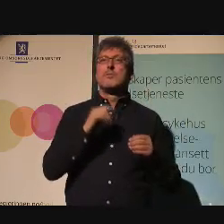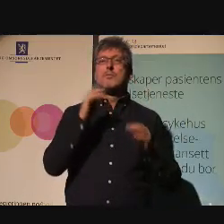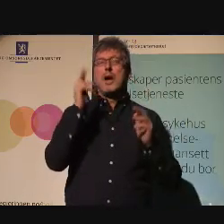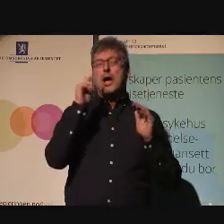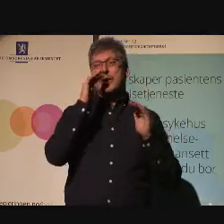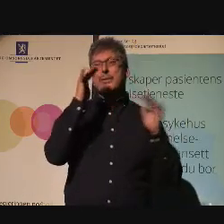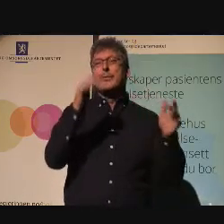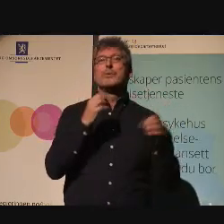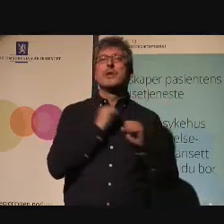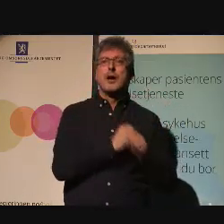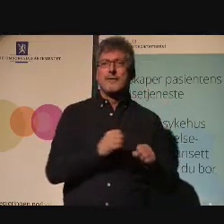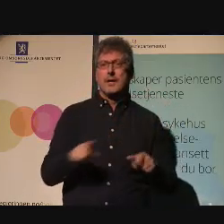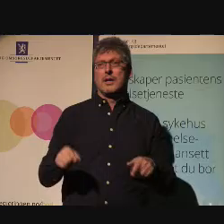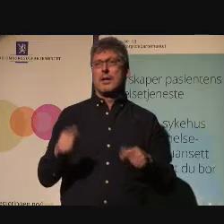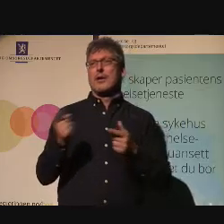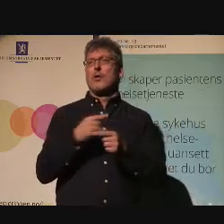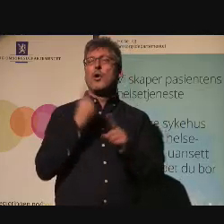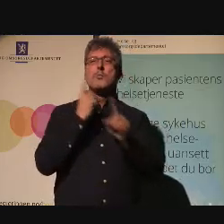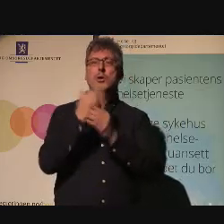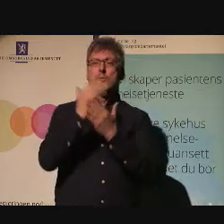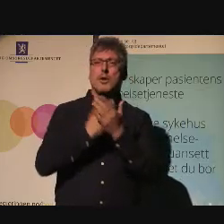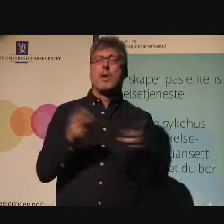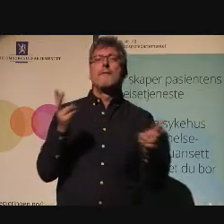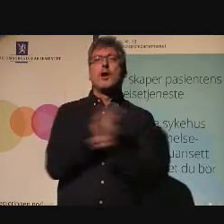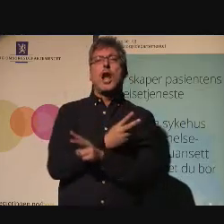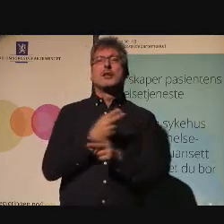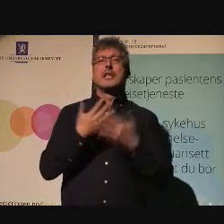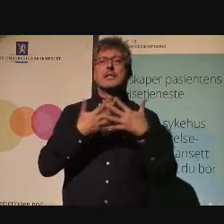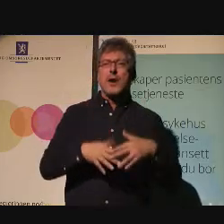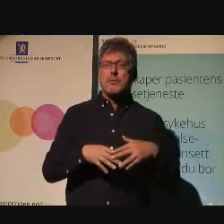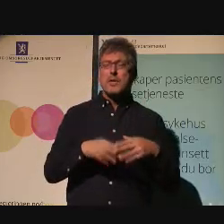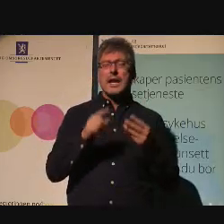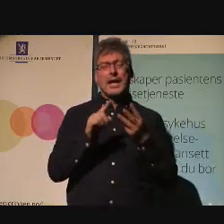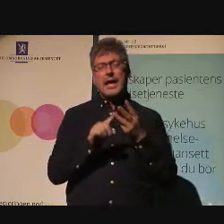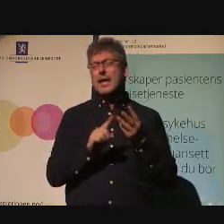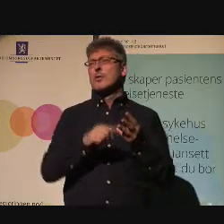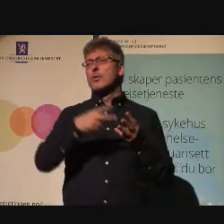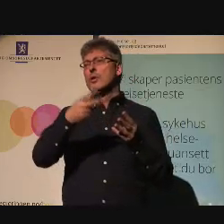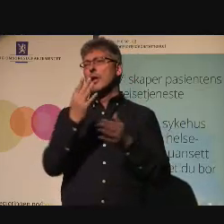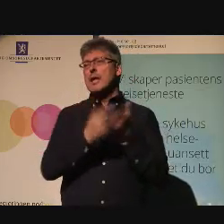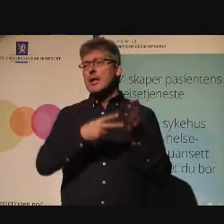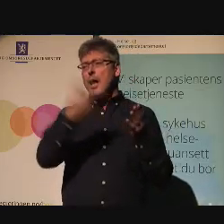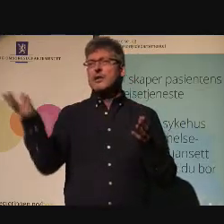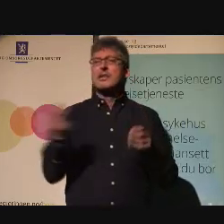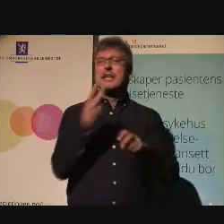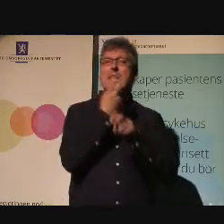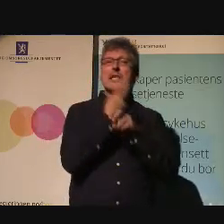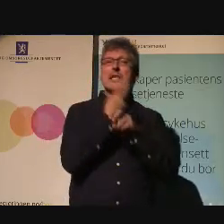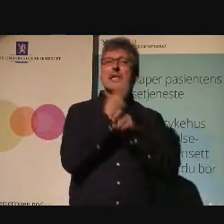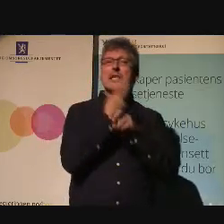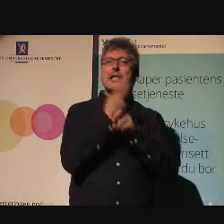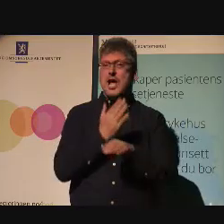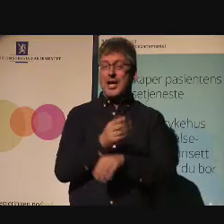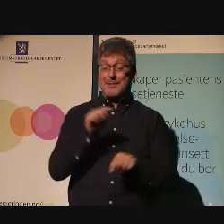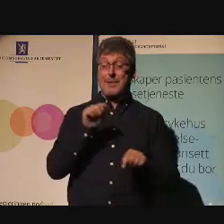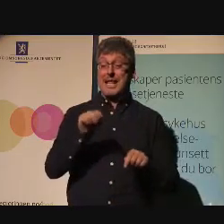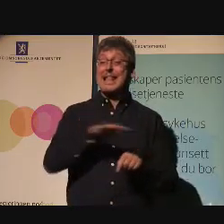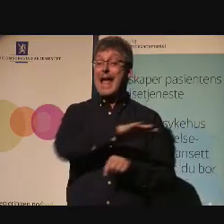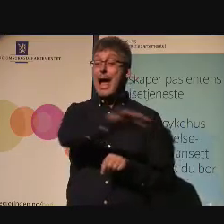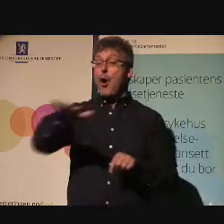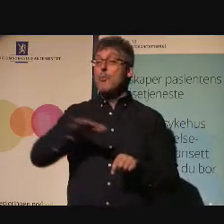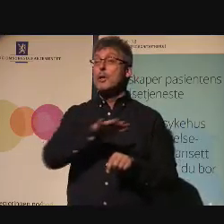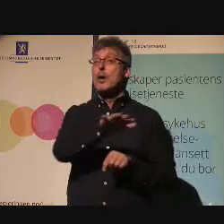annet Forandringsfabrikken, i en del av de andre tilsynssakene på dette området, så kan